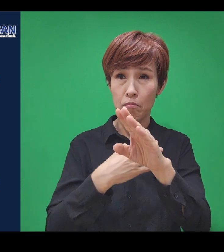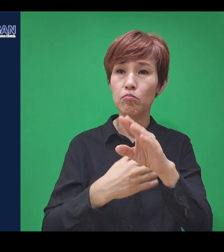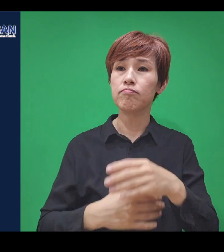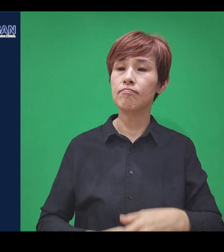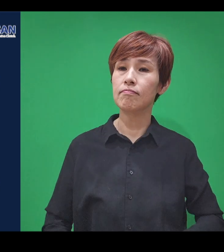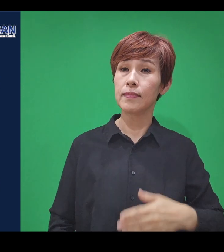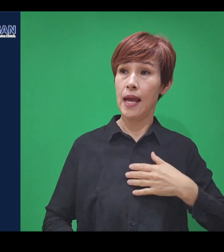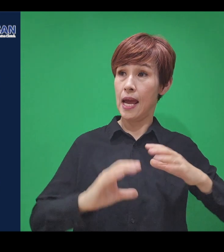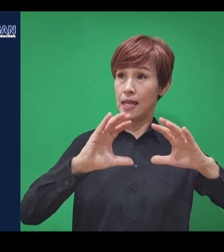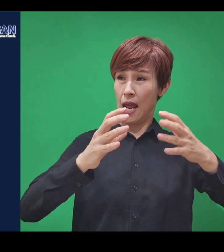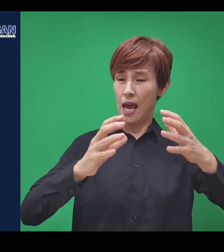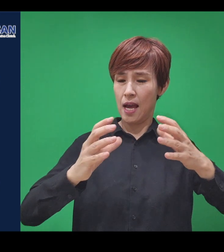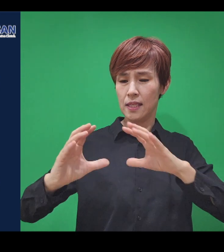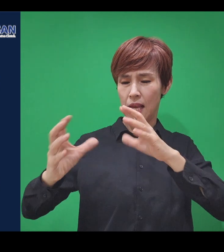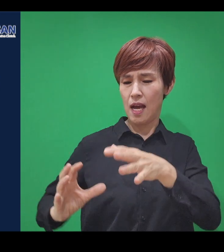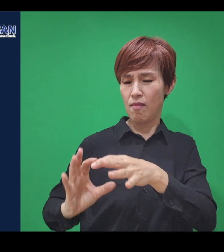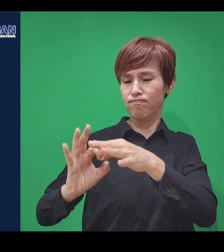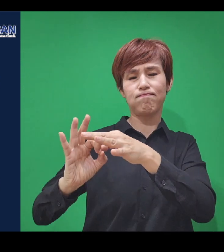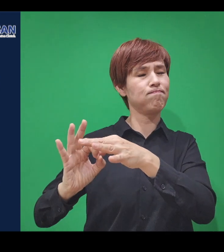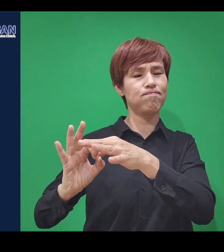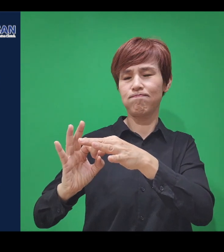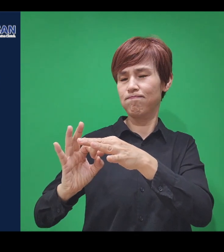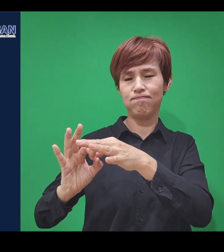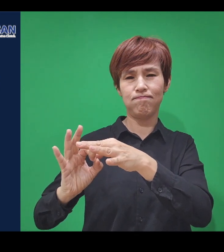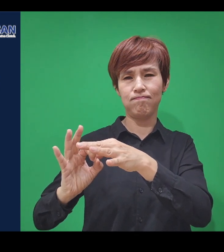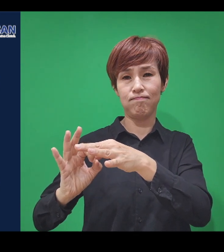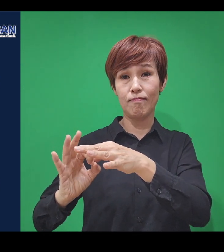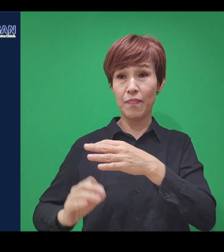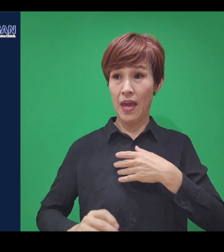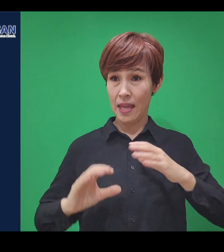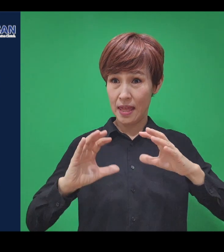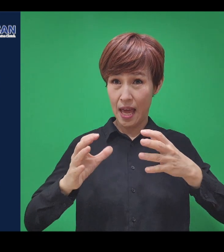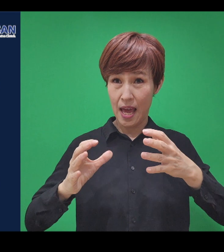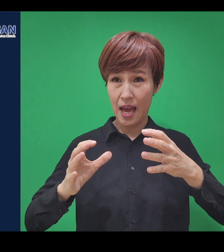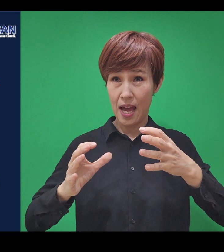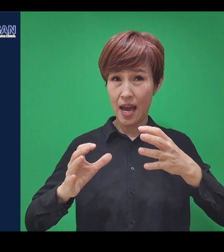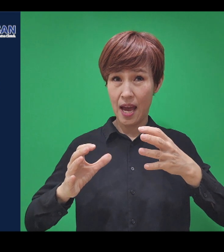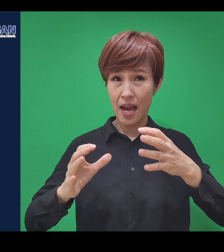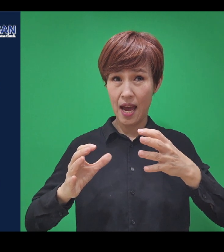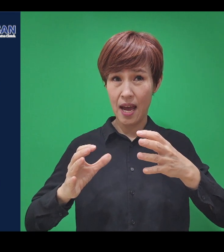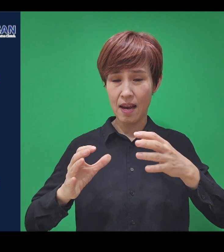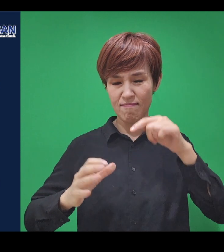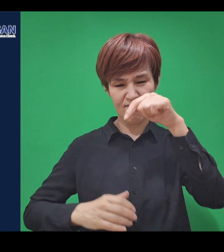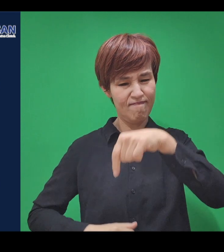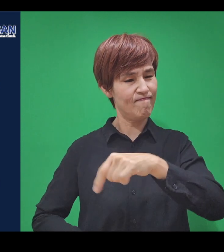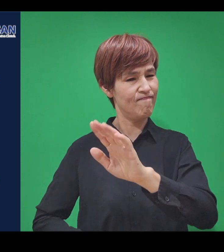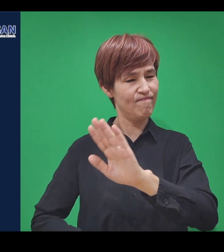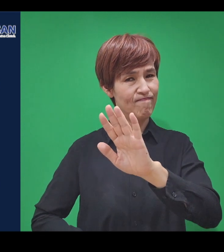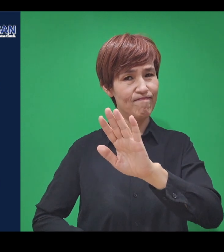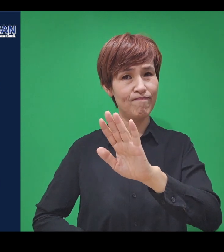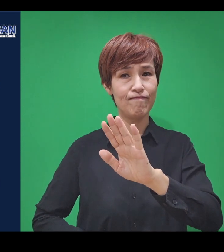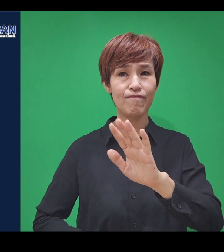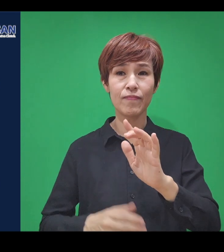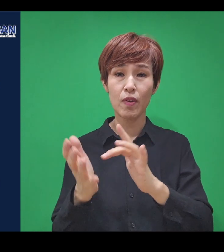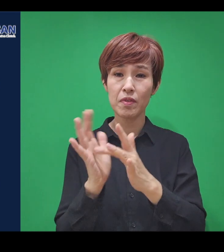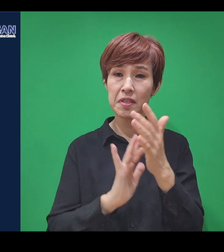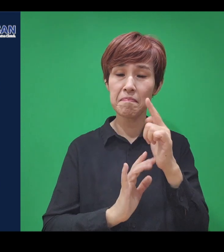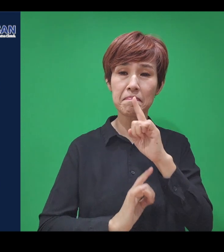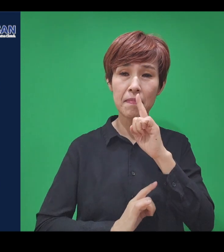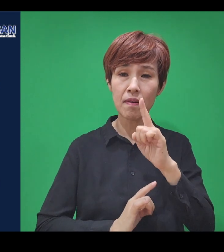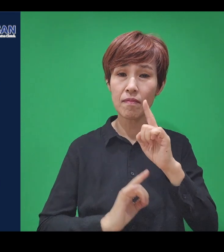대답하시되 내 나라는 이 세상에 속한 게 아니다. 내 나라는 여기에 속한 게 아니다. 예수님이 세우고자 하시는